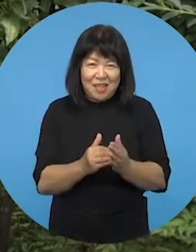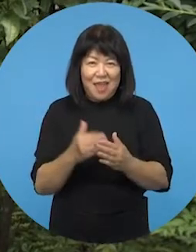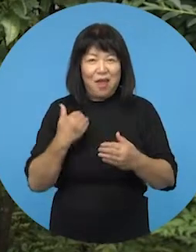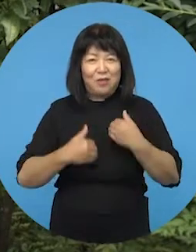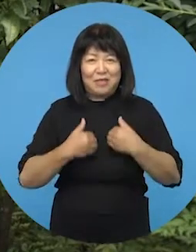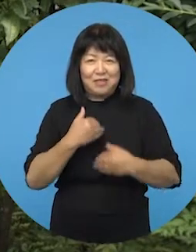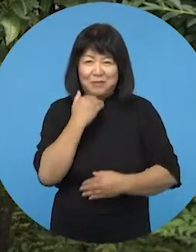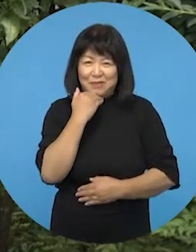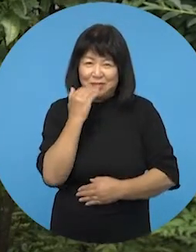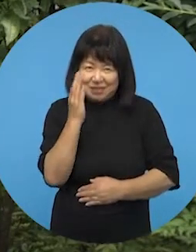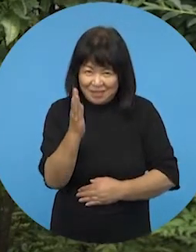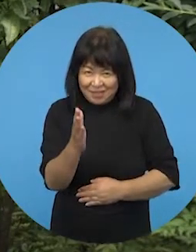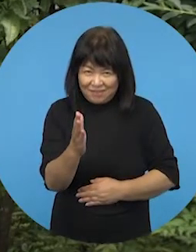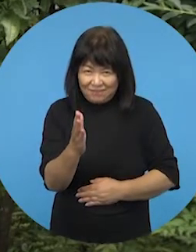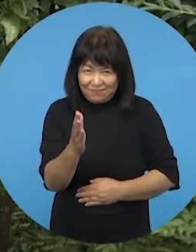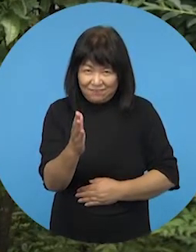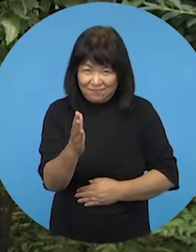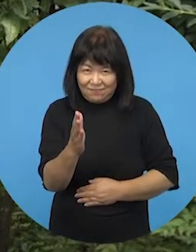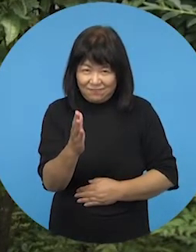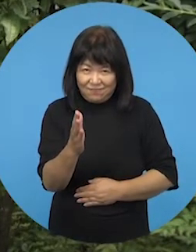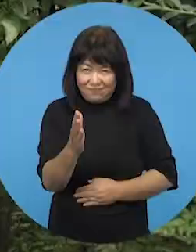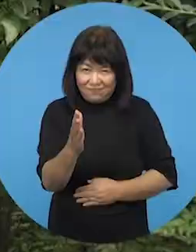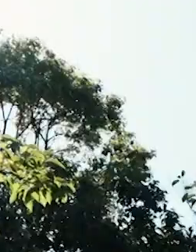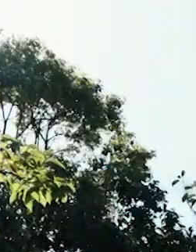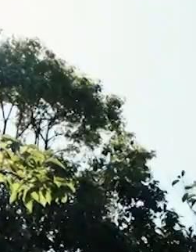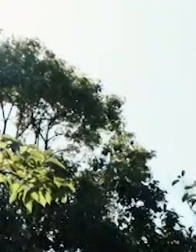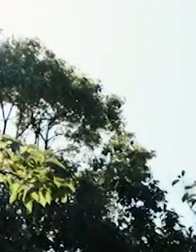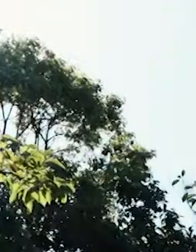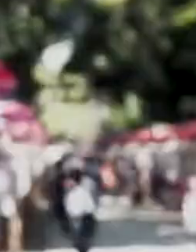っくりお楽しみください。